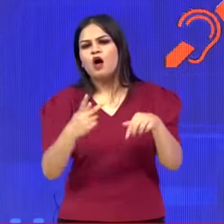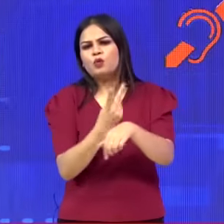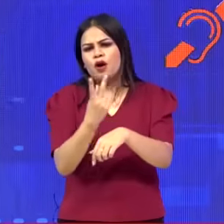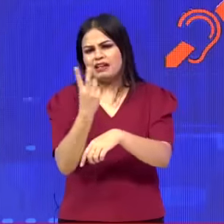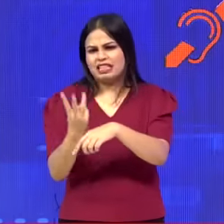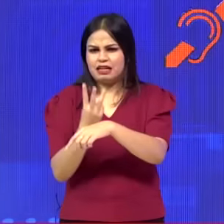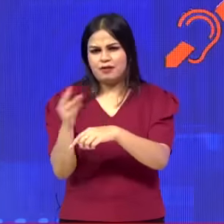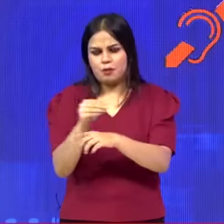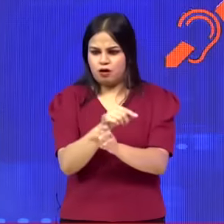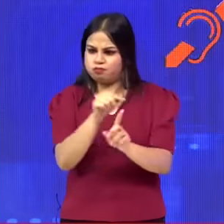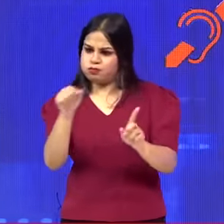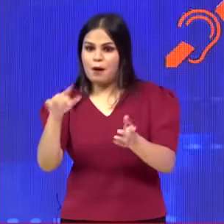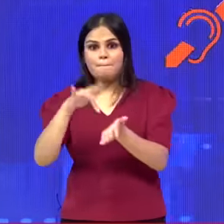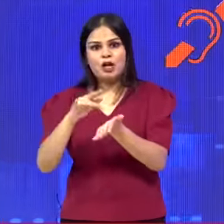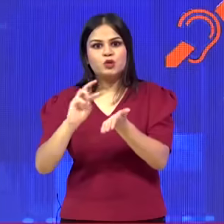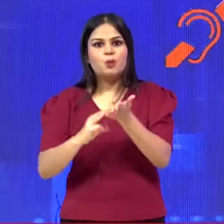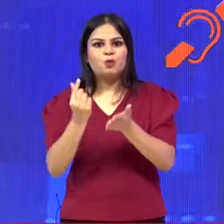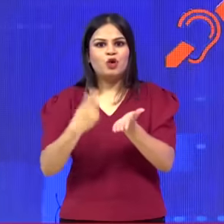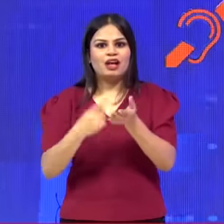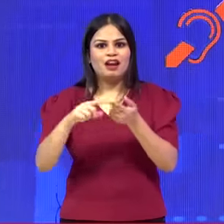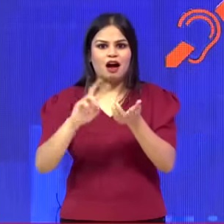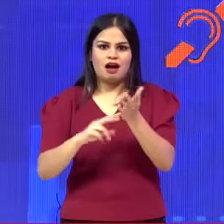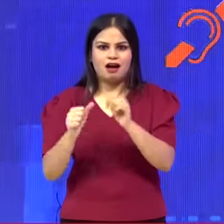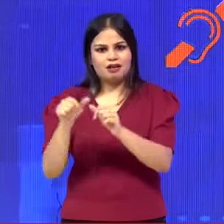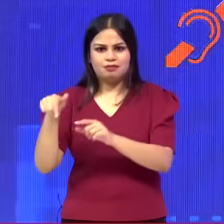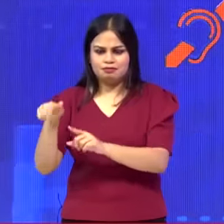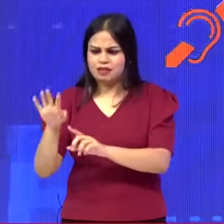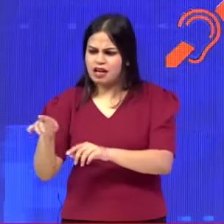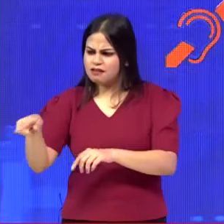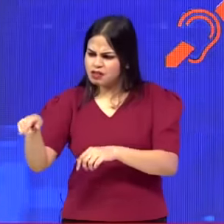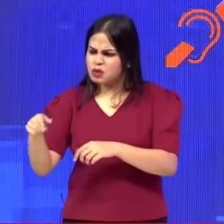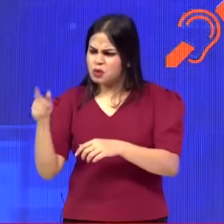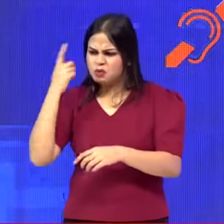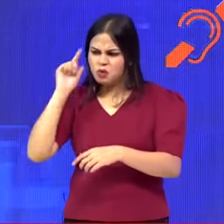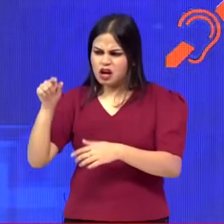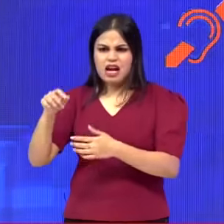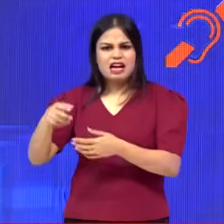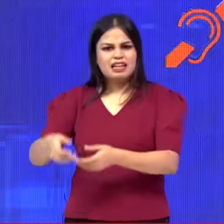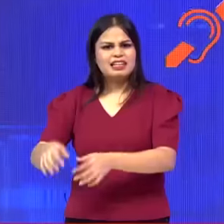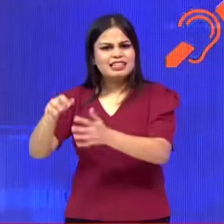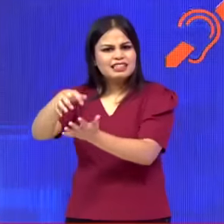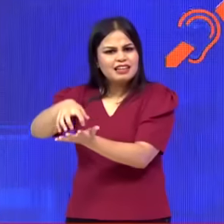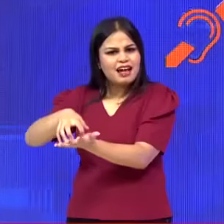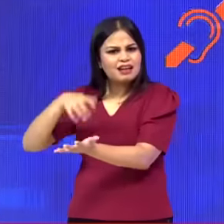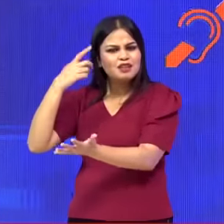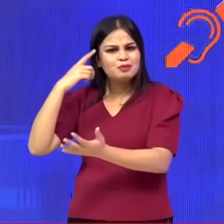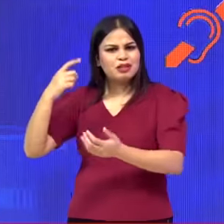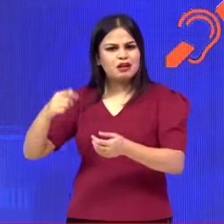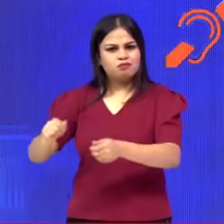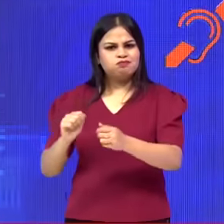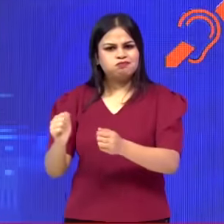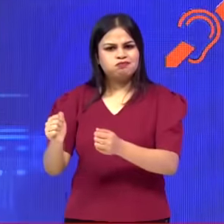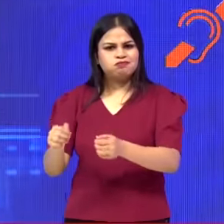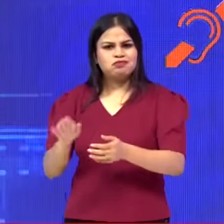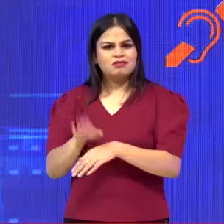है, तो टाइम लग रहा था। वो आई थिंक वो जो ट्रैक्टर उठाने का वो शॉट था, वो था, तो वो सेटिंग में, तो ऐसे चलो